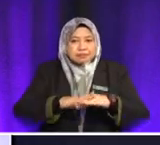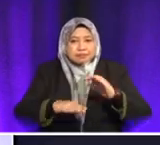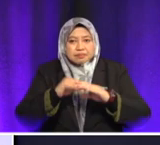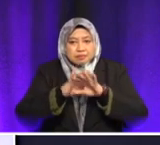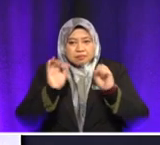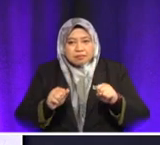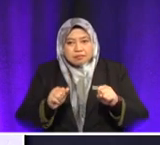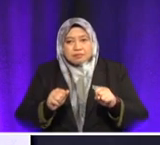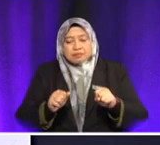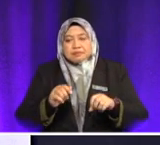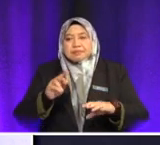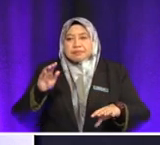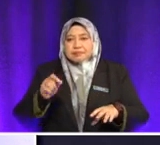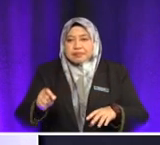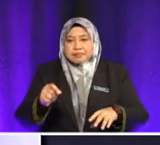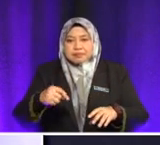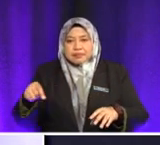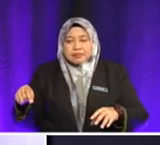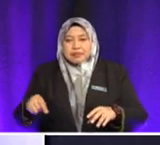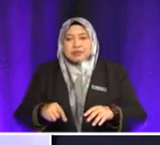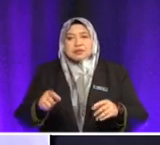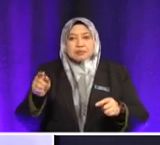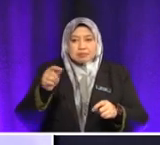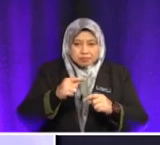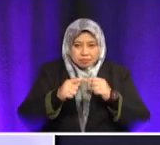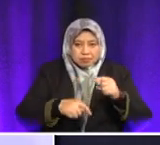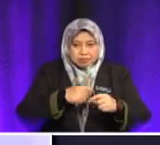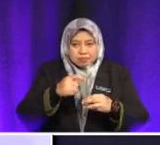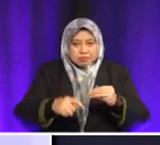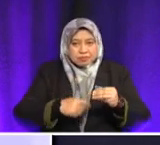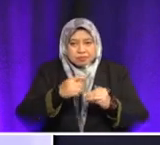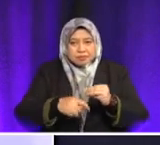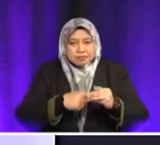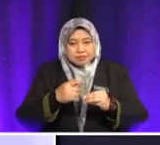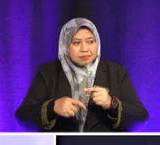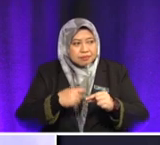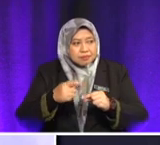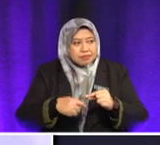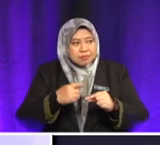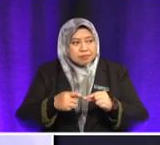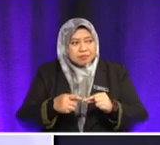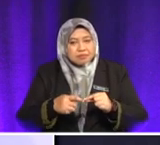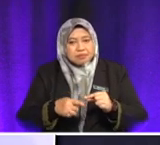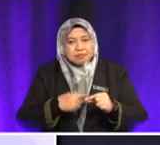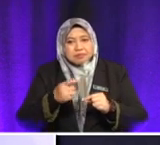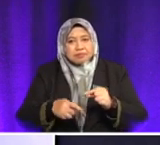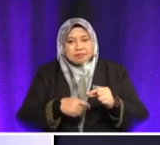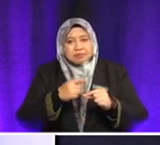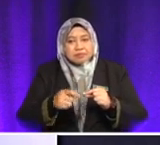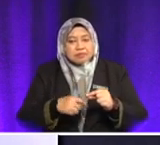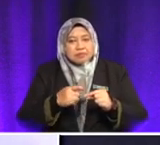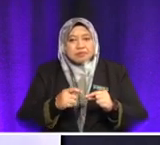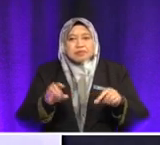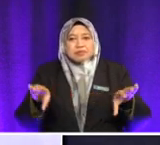pusing oke satu dua kan dia betul-betul masuk Oke 1 2 3